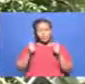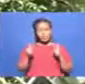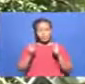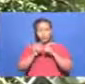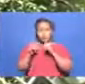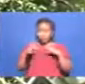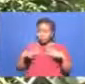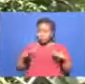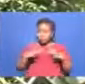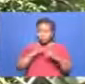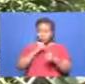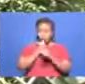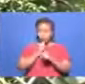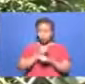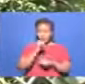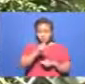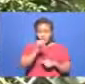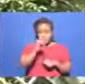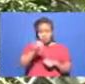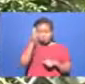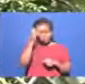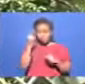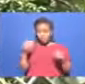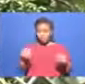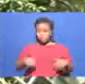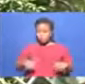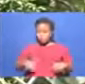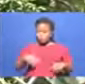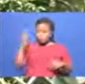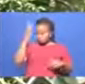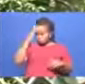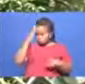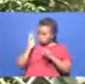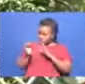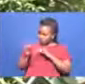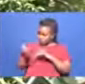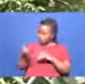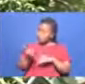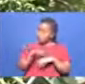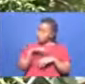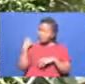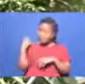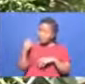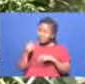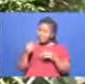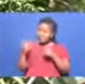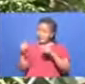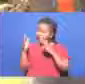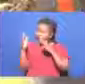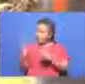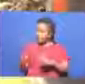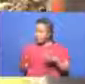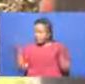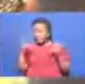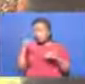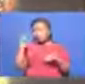hivyo ili vijana wakue wakijua kwamba ukiua mtu, kuchukua maisha ya mtu ama kuua mtu ni vibaya.